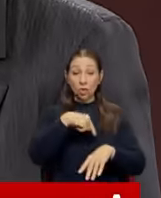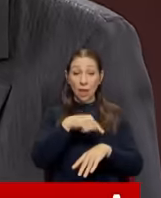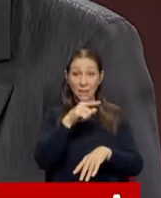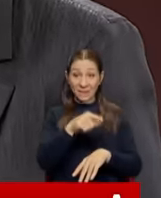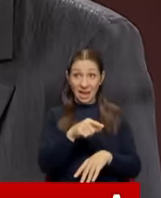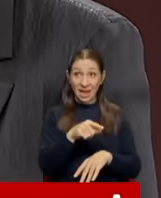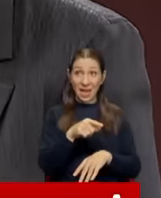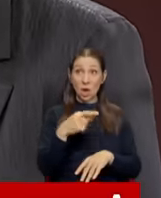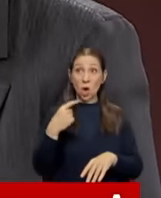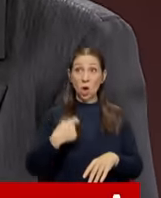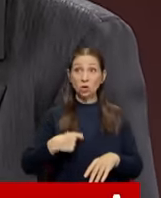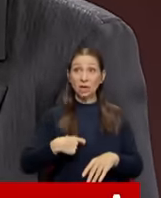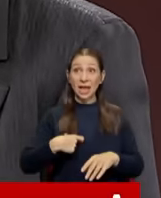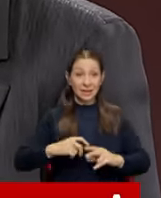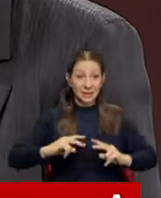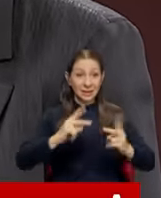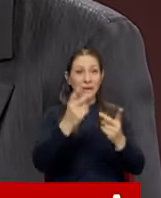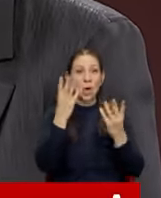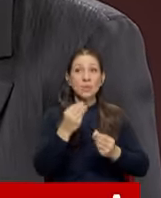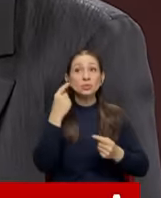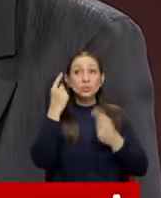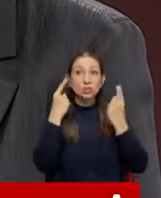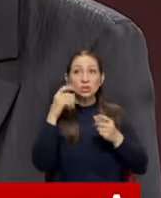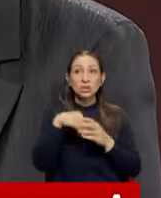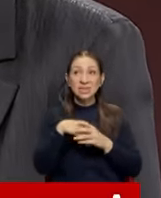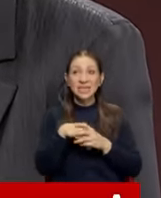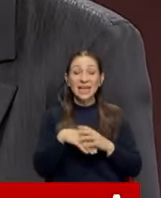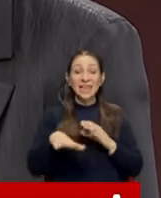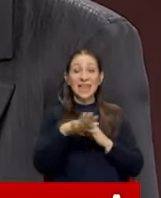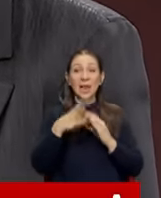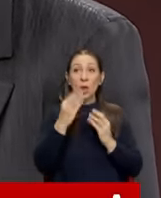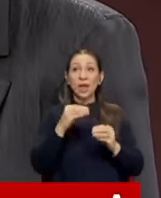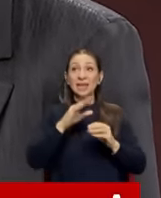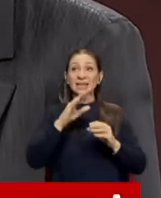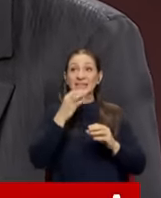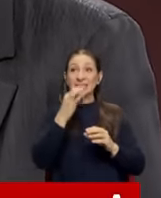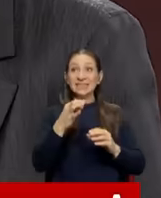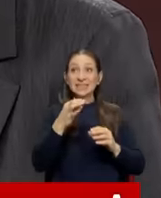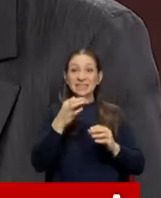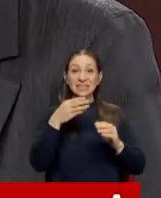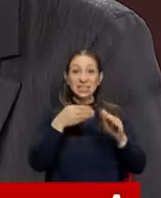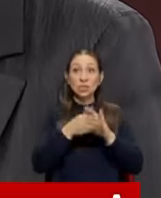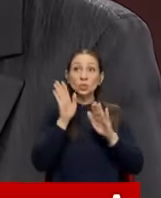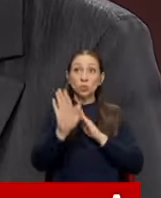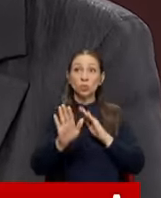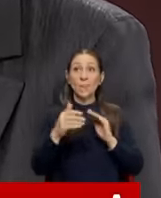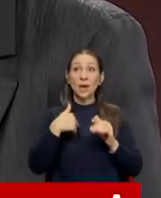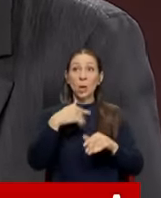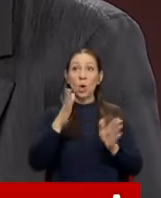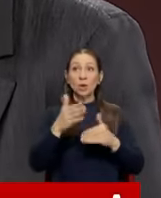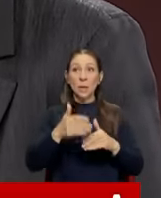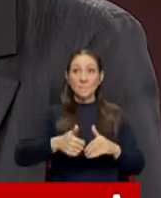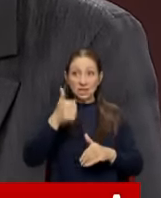e özelleştirilmesi söz konusu olduğu için Eee genel olarak girişlerin izinli girişleri de durdurmuş lardı Ben de oda